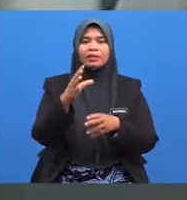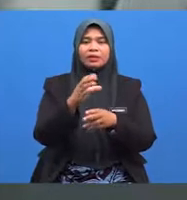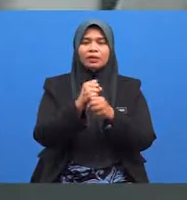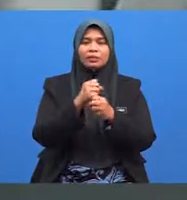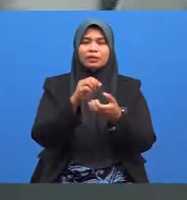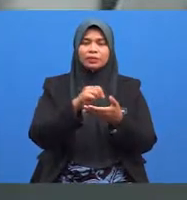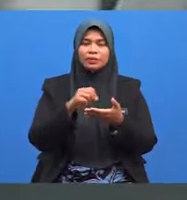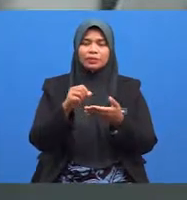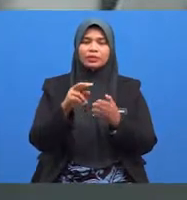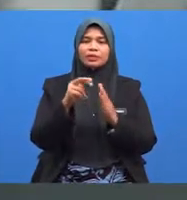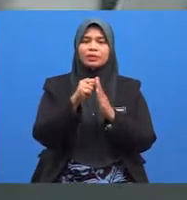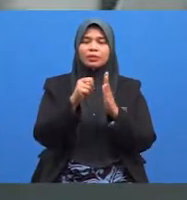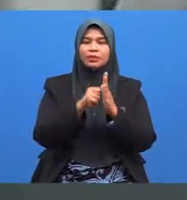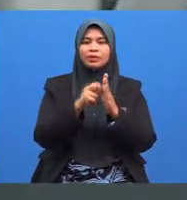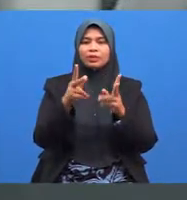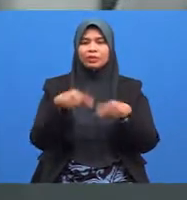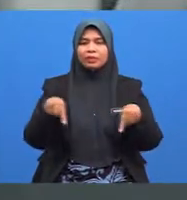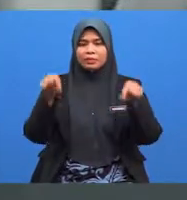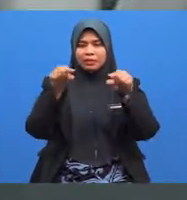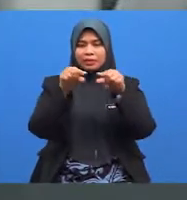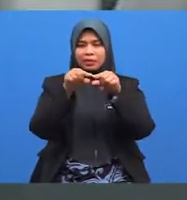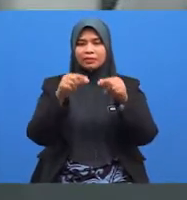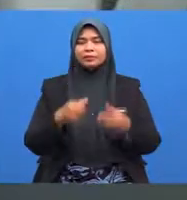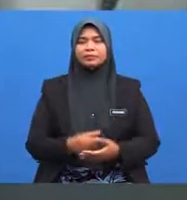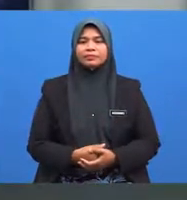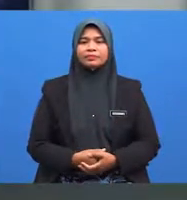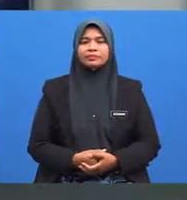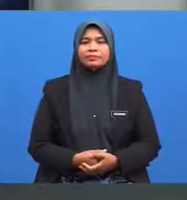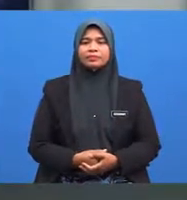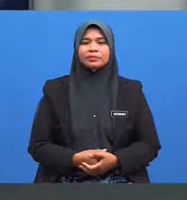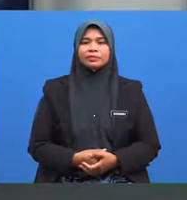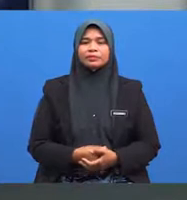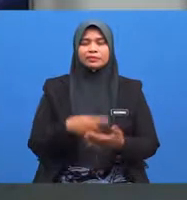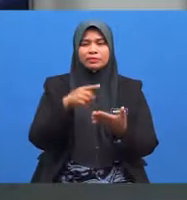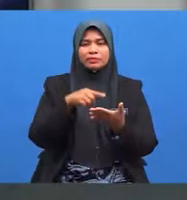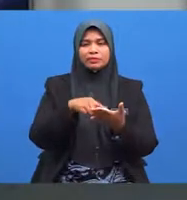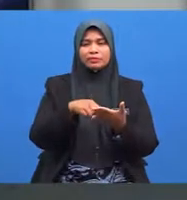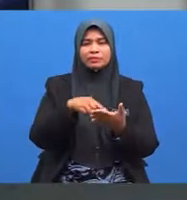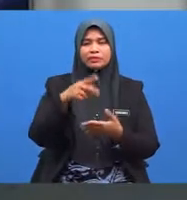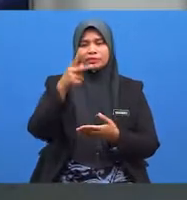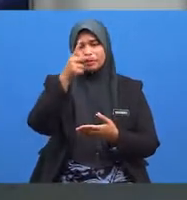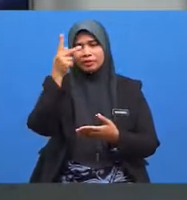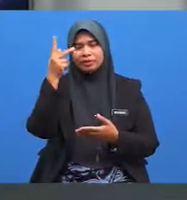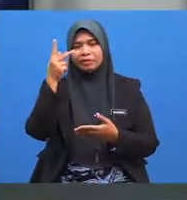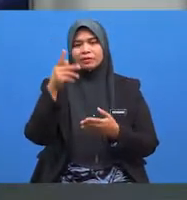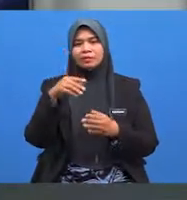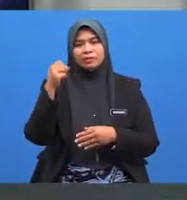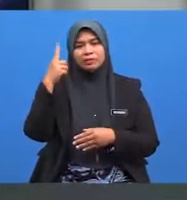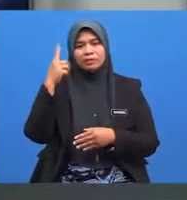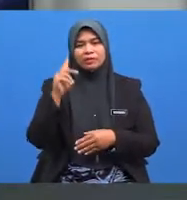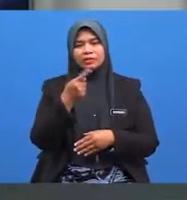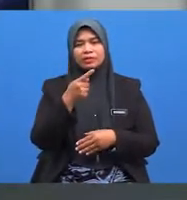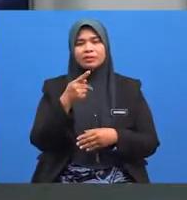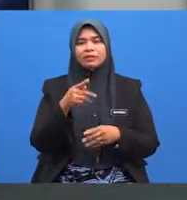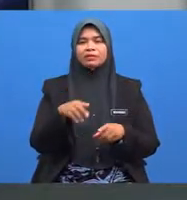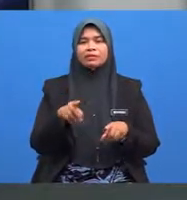penting sepanjang menonton dokumentari ini. Ini kerana pemahaman kita sebagai manusia